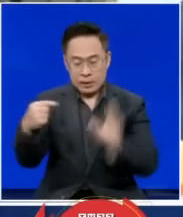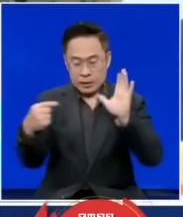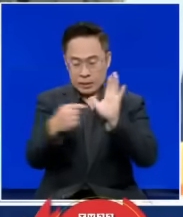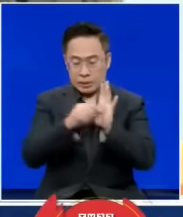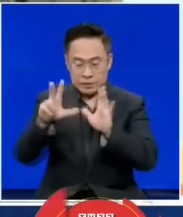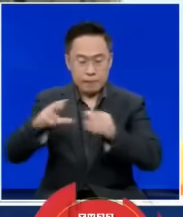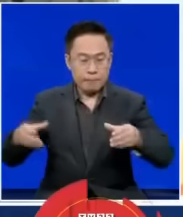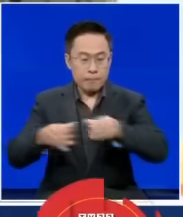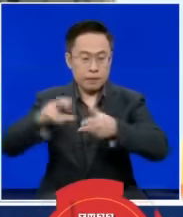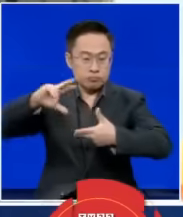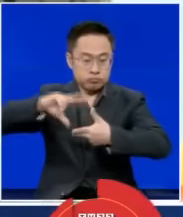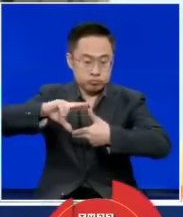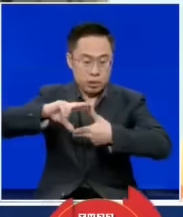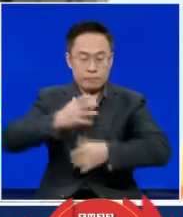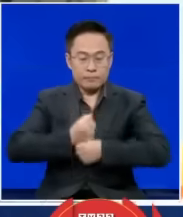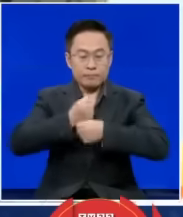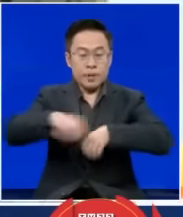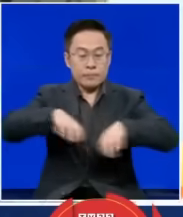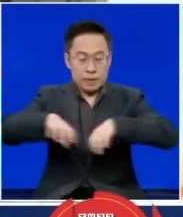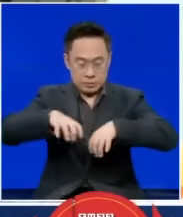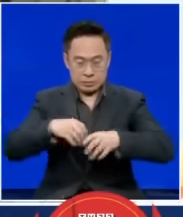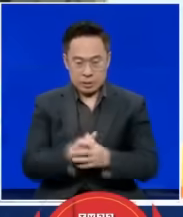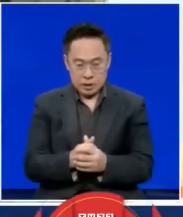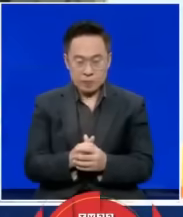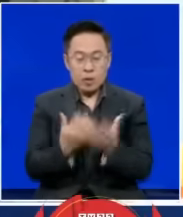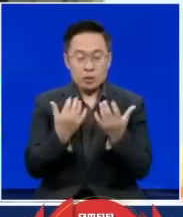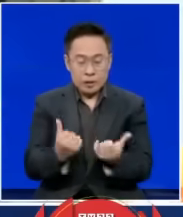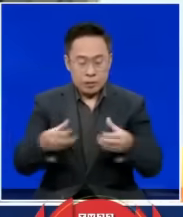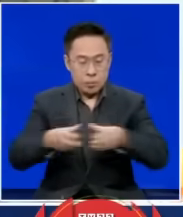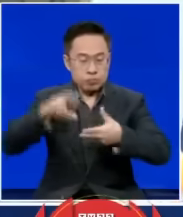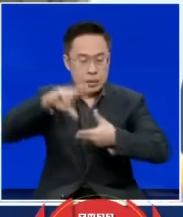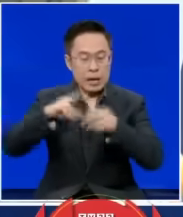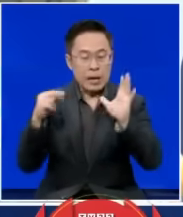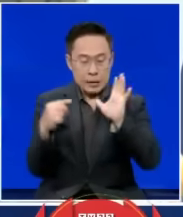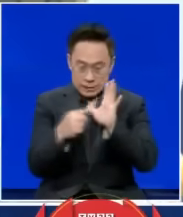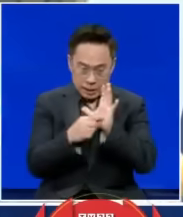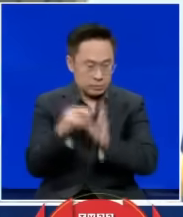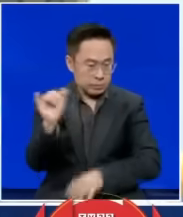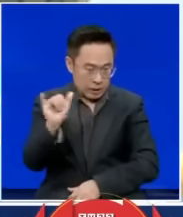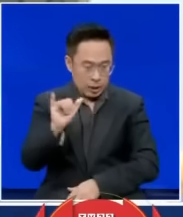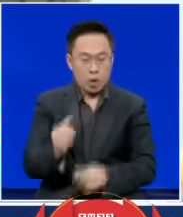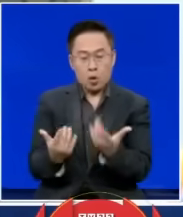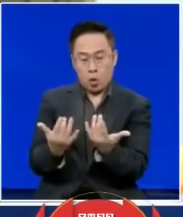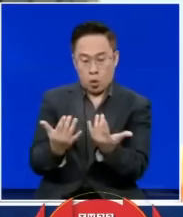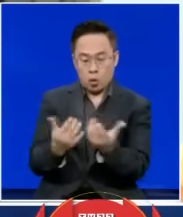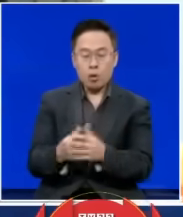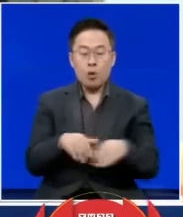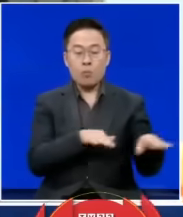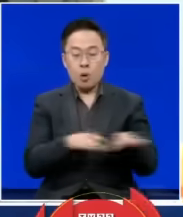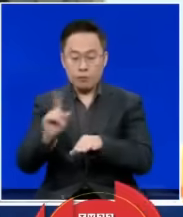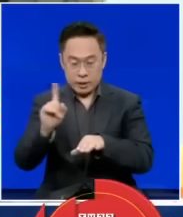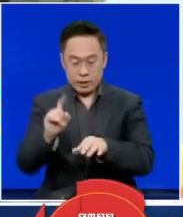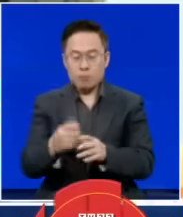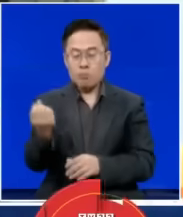ไปพลังประชารัฐเขาจะเป็นเจ้าภาพท่านนายกรัฐมนตรีบอกว่ายังไม่มีการนัดกันแต่ว่าก็รออยู่นัดเมื่อไหร่ก็พร้อมจะ